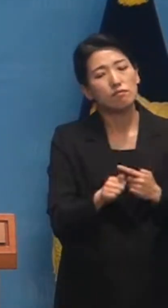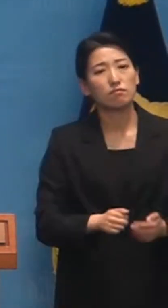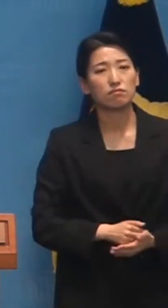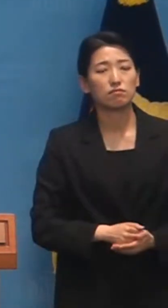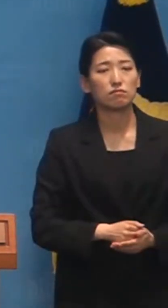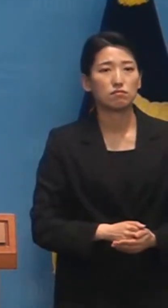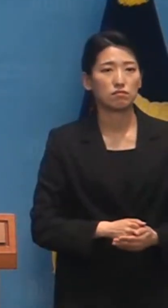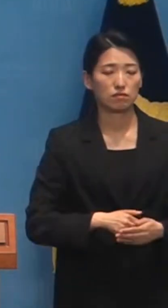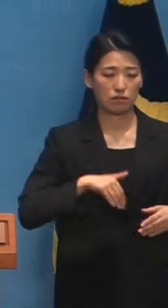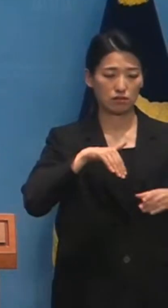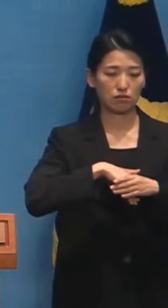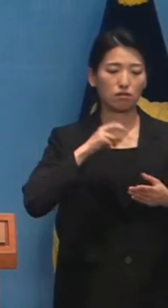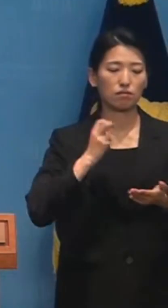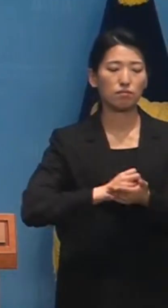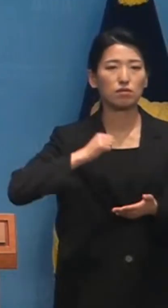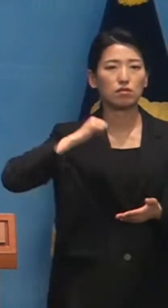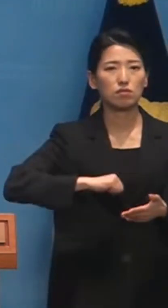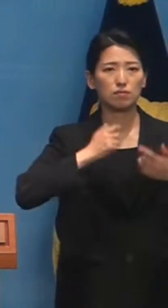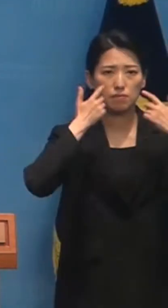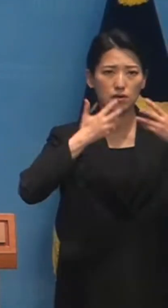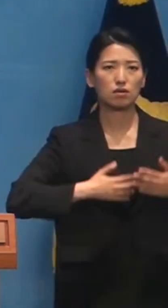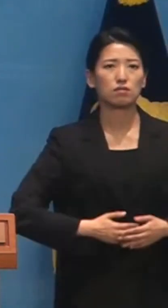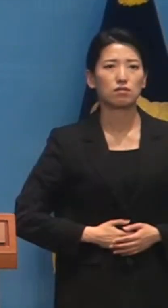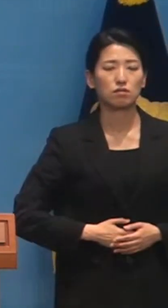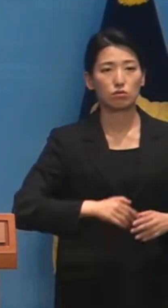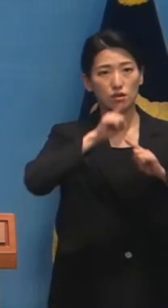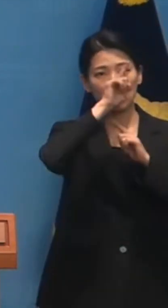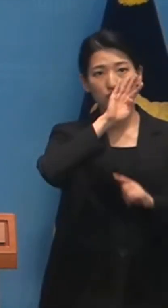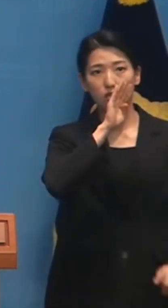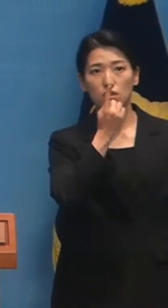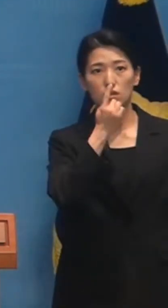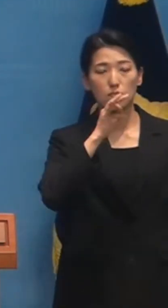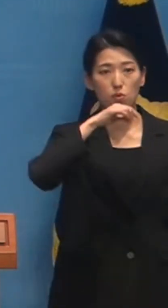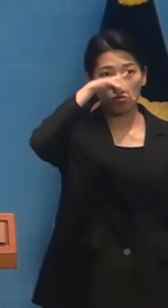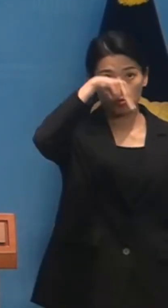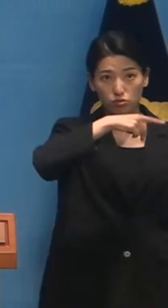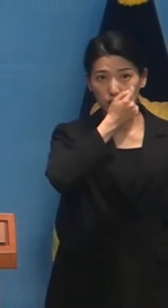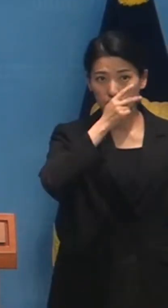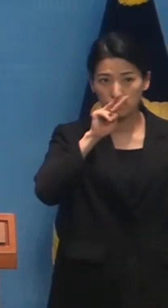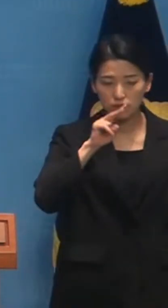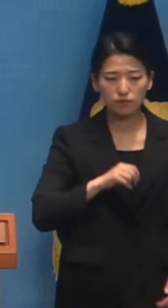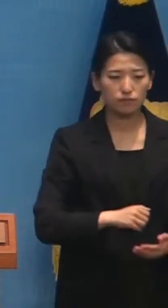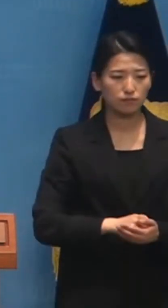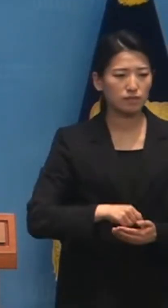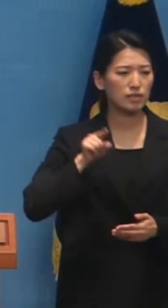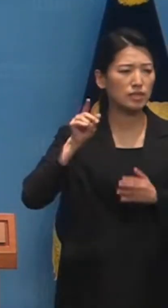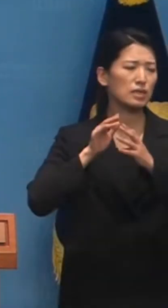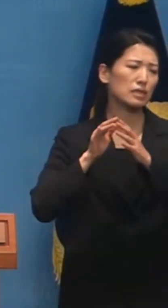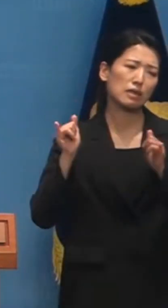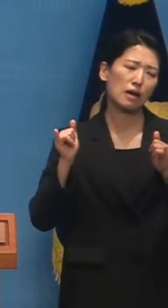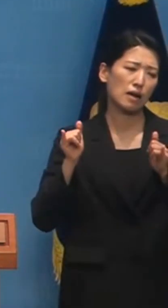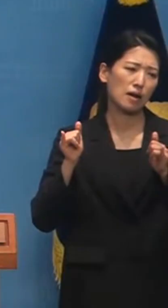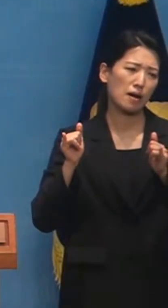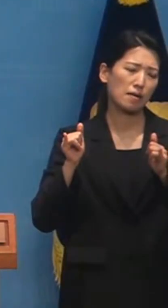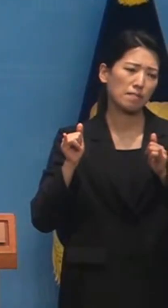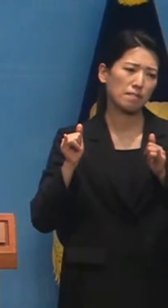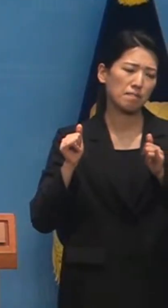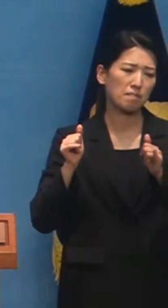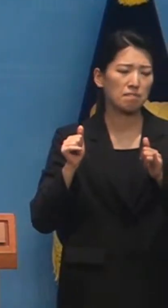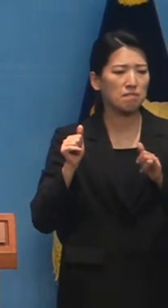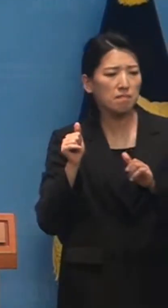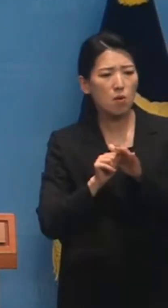공직선거법을 위반하였습니다. 또한 이봉규 TV의 이 사람 없애는 제주, 몸조심의